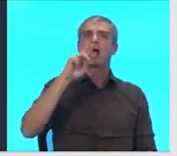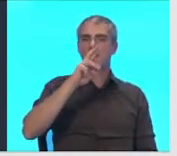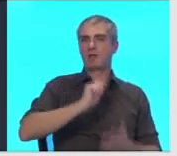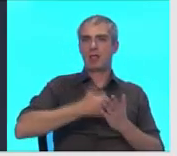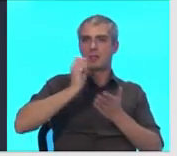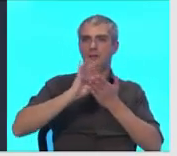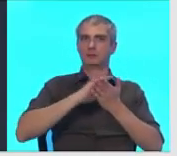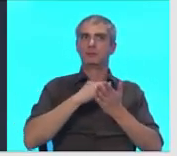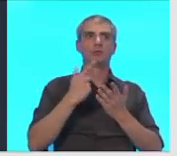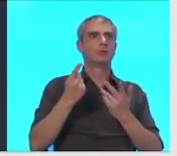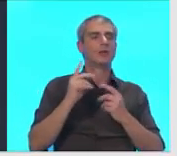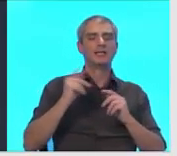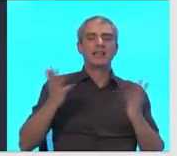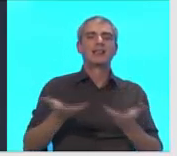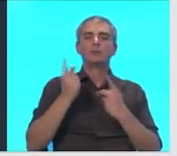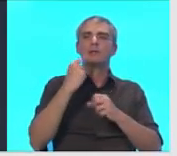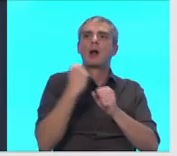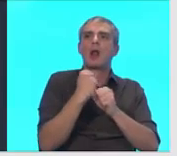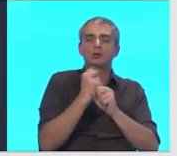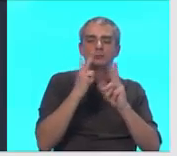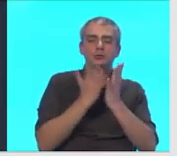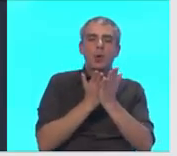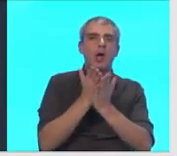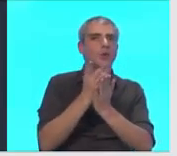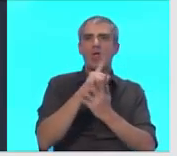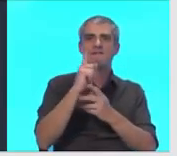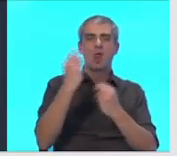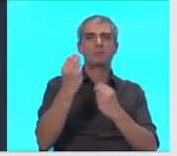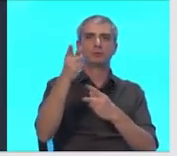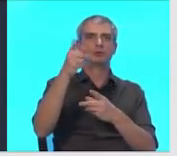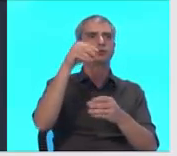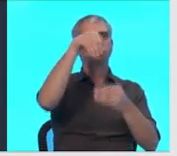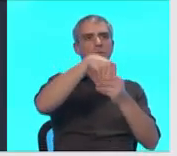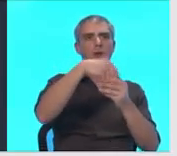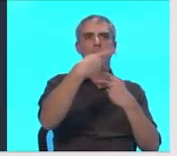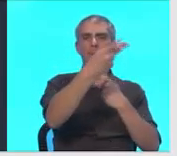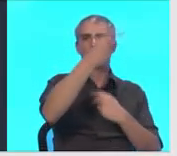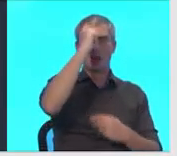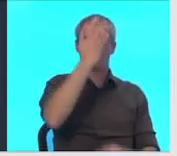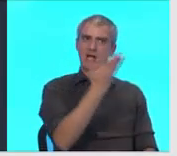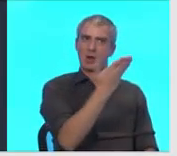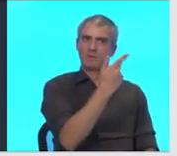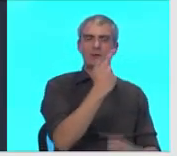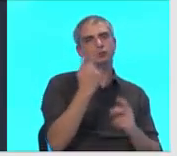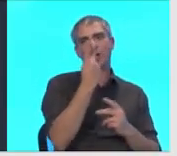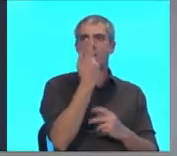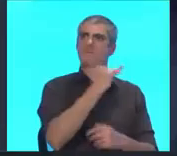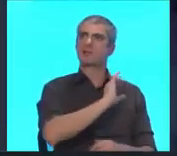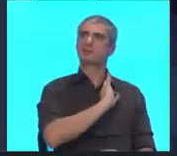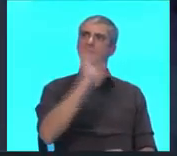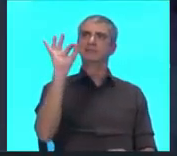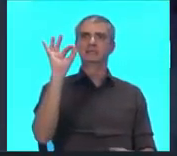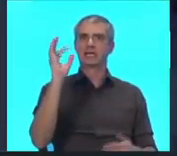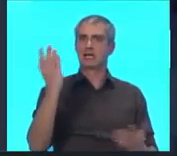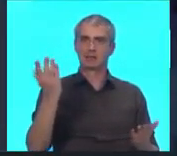מודל התמרוץ צריך להיעשות בצורה אובייקטיבית ולא על ידי מישהו ששייך לבית החולים איכילוב, שיצא כמובן מצטיין